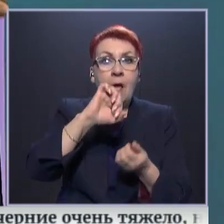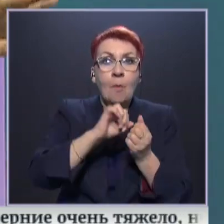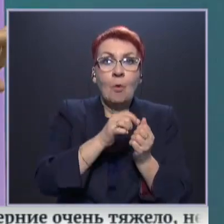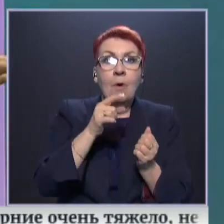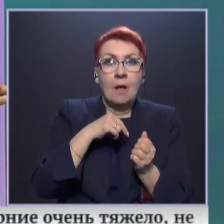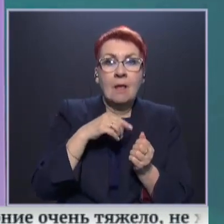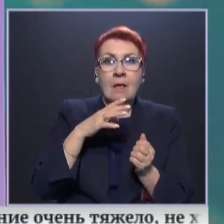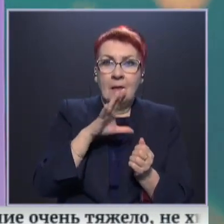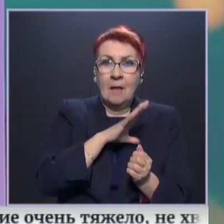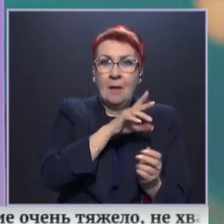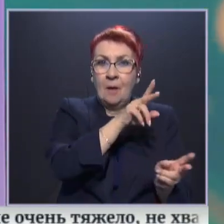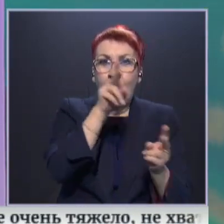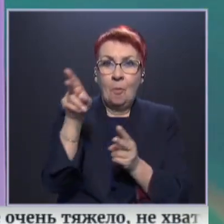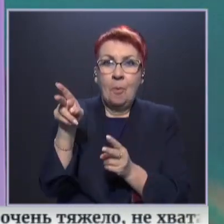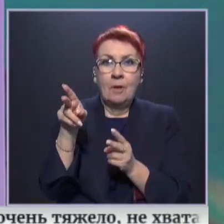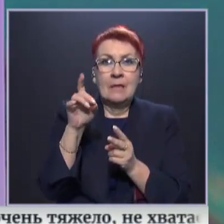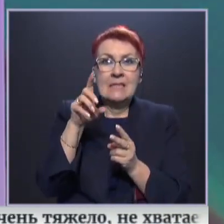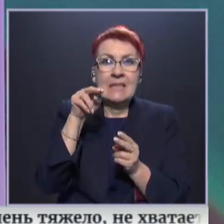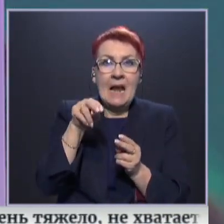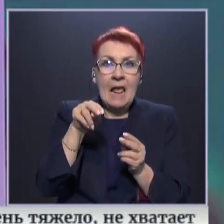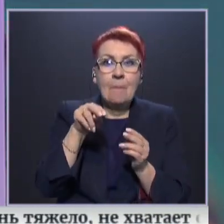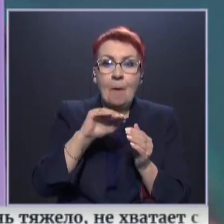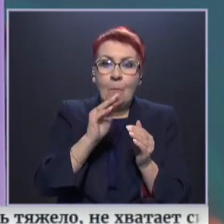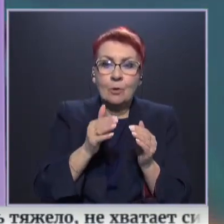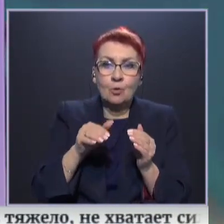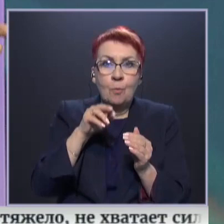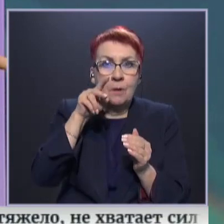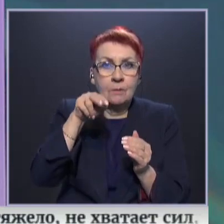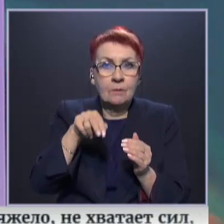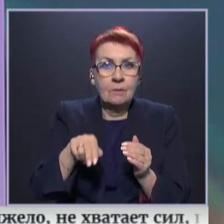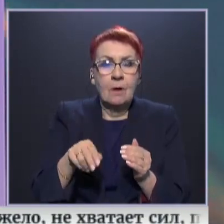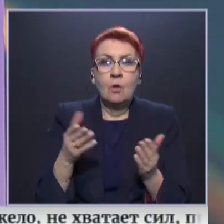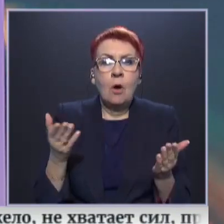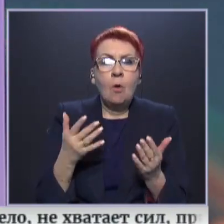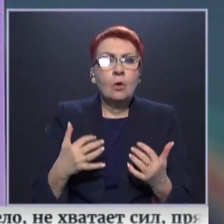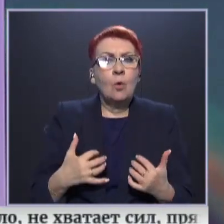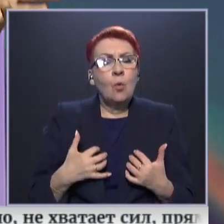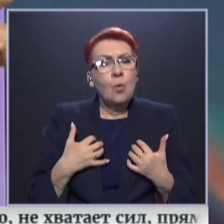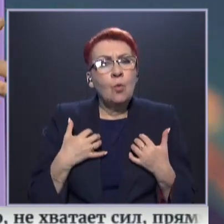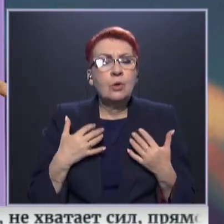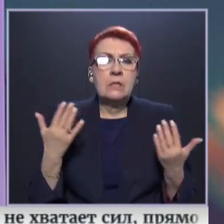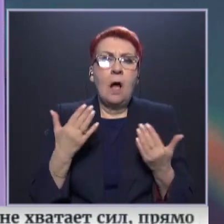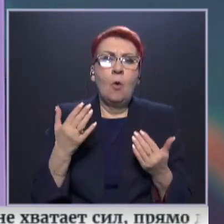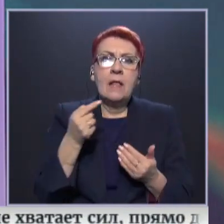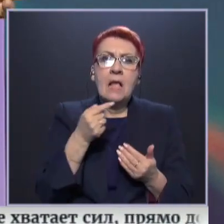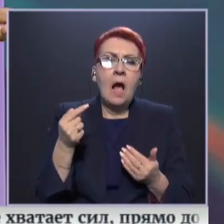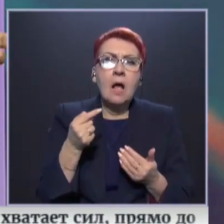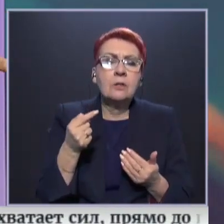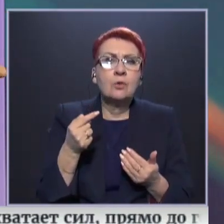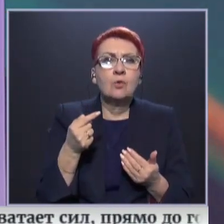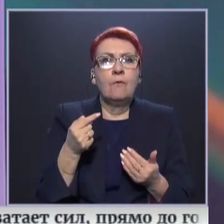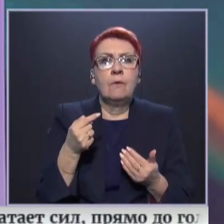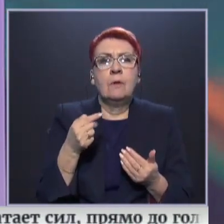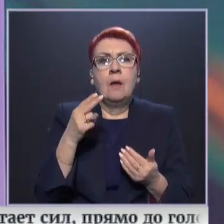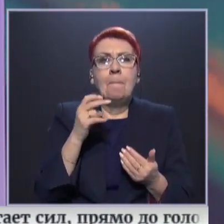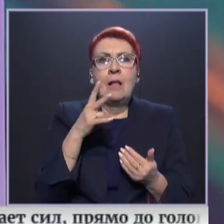в этот темный склеп, но в отличие от какого-то ужаса, каких-то негативных панических